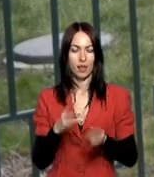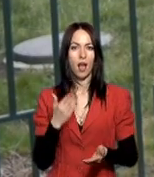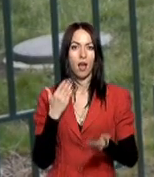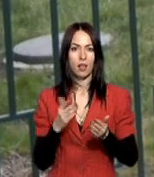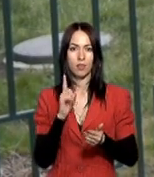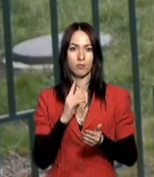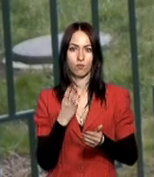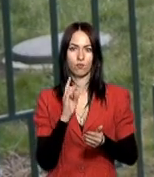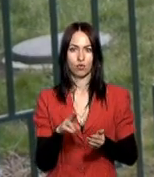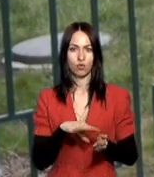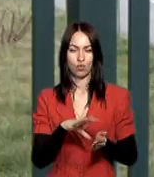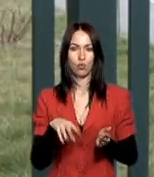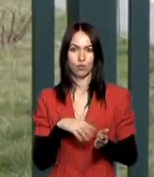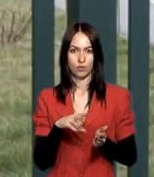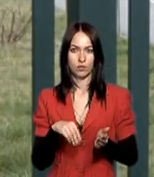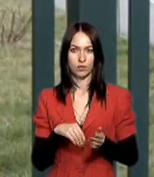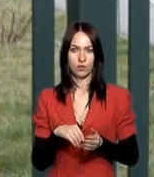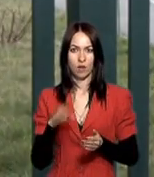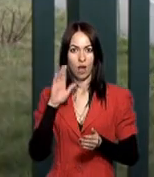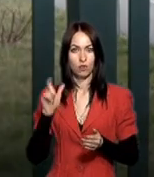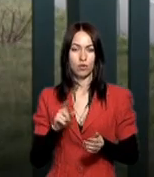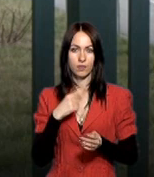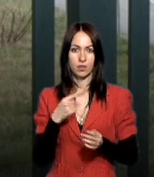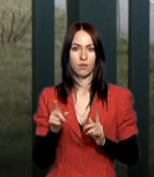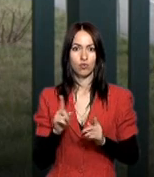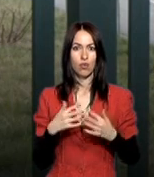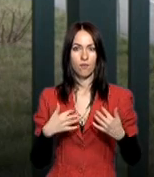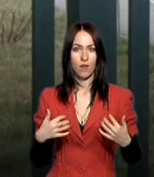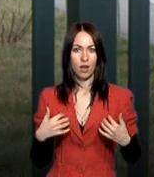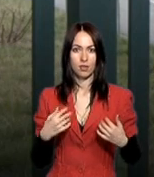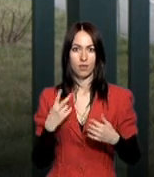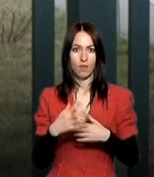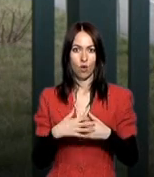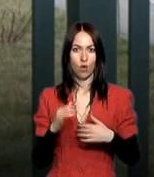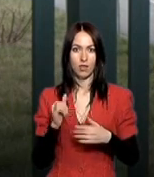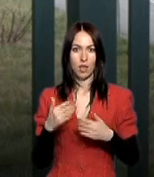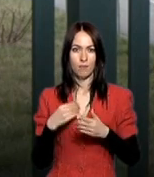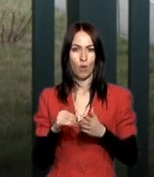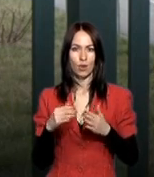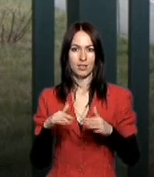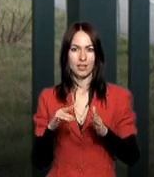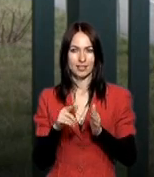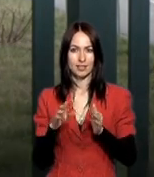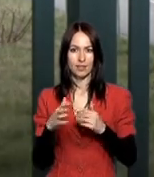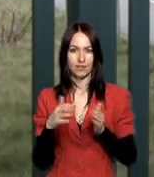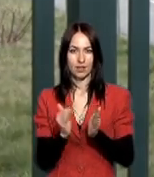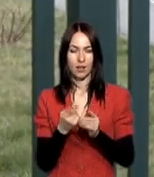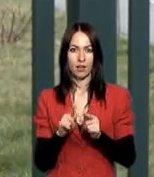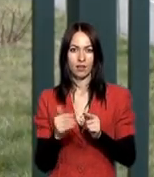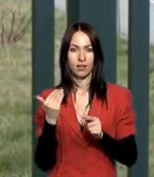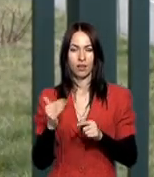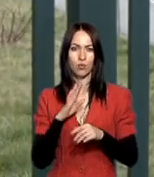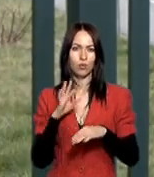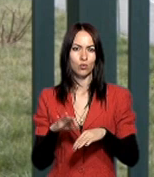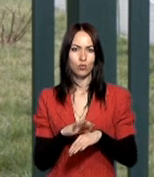перебувають в шоковому стані. Чоловік сказав, що тварина, 2 кота та морська свинка належать його чи